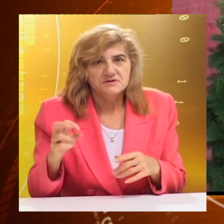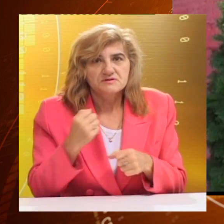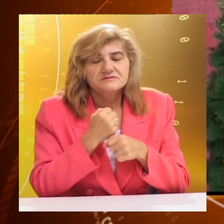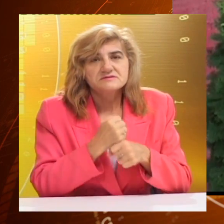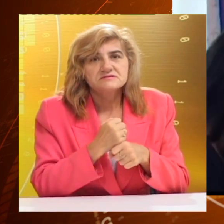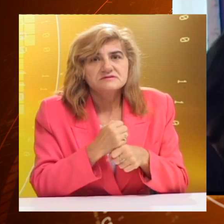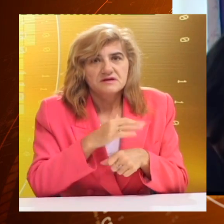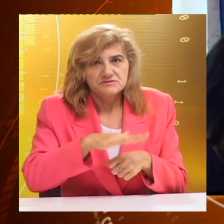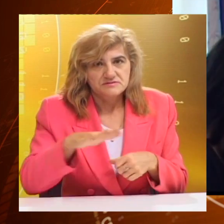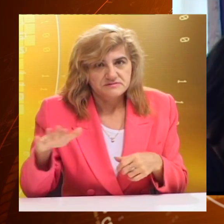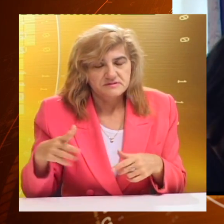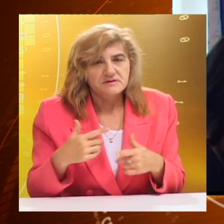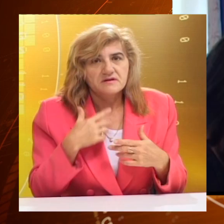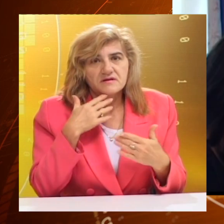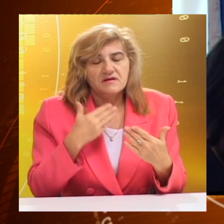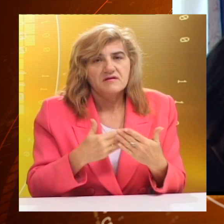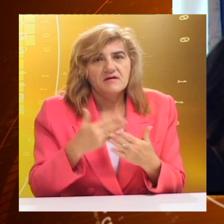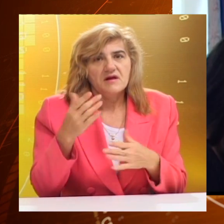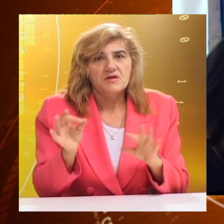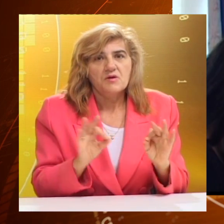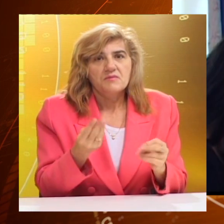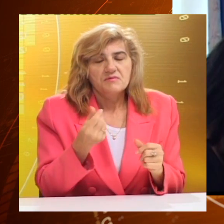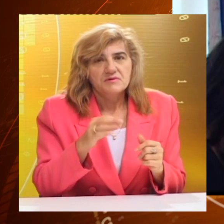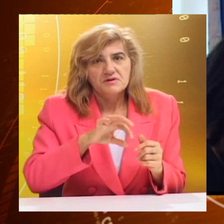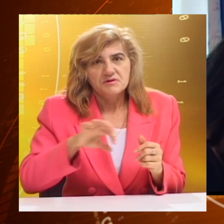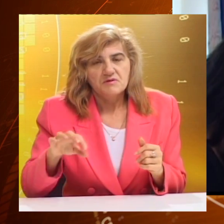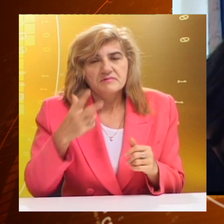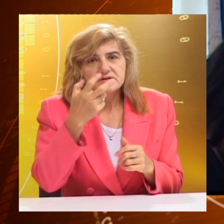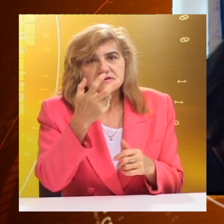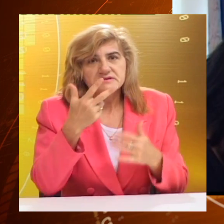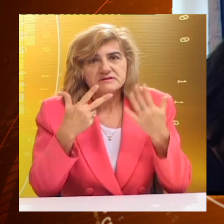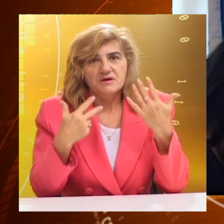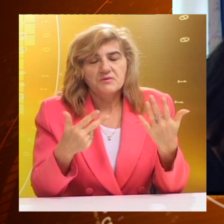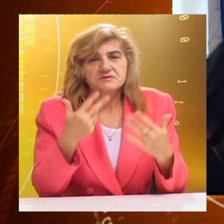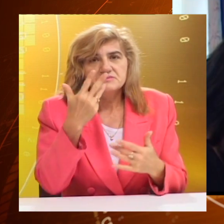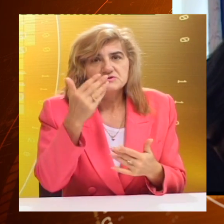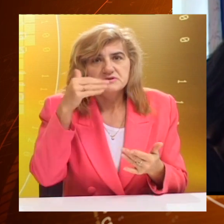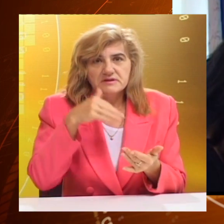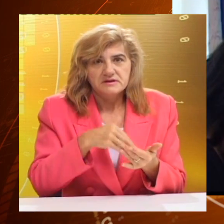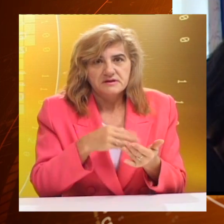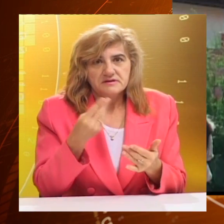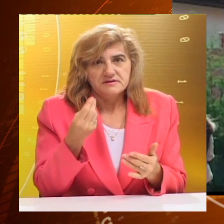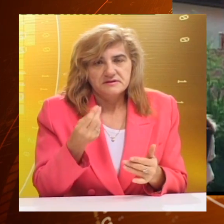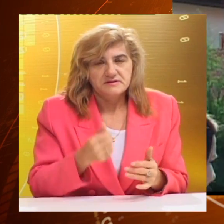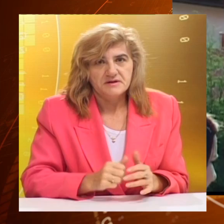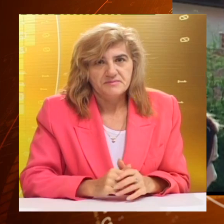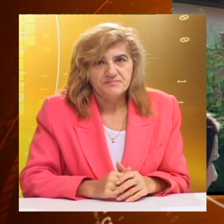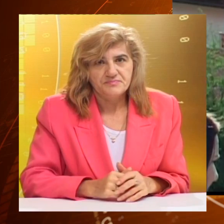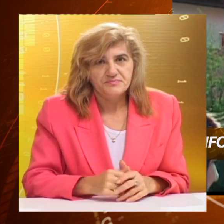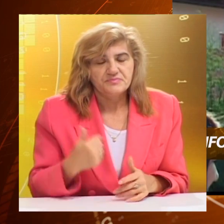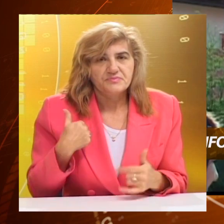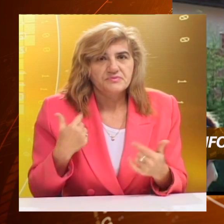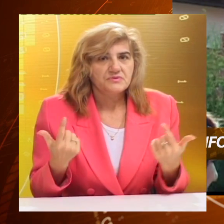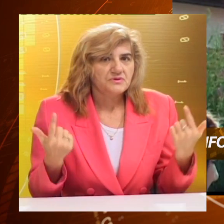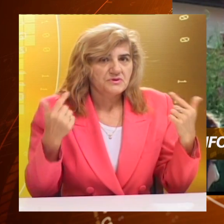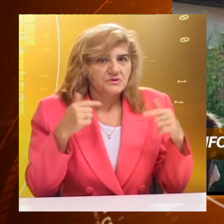socijalne zaštite. Grad Subotica je za ovu godinu opredelio novac za udruženje u visini od 384.000 dinara. Došli smo